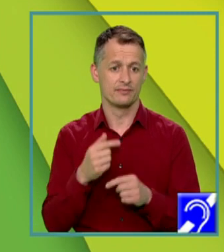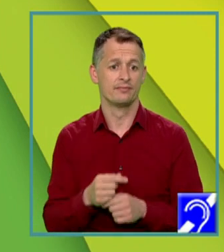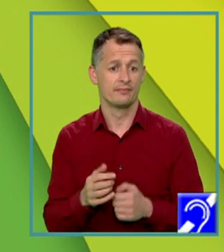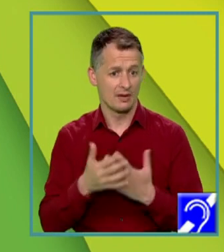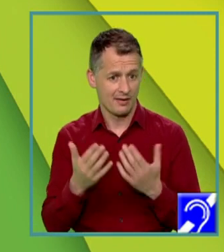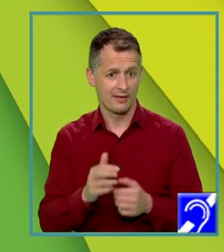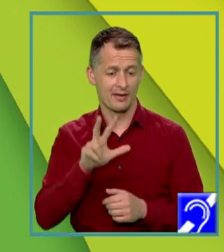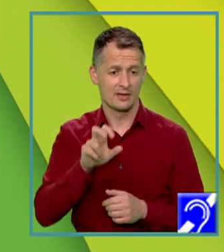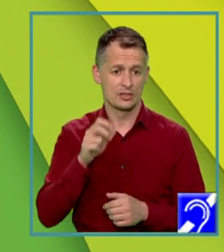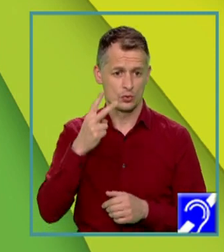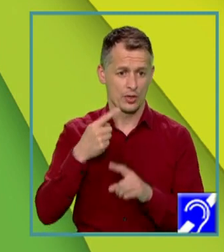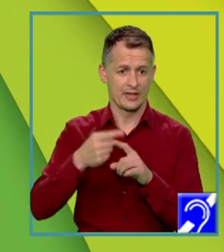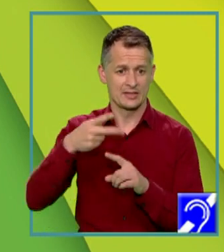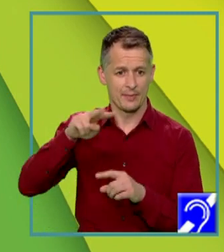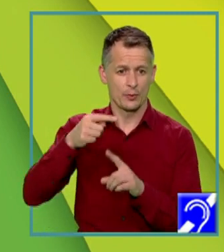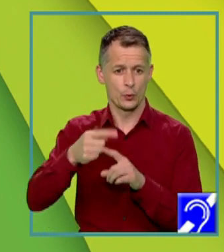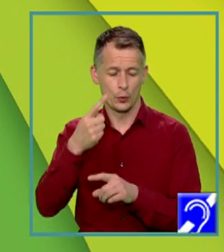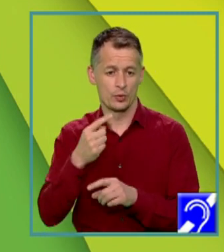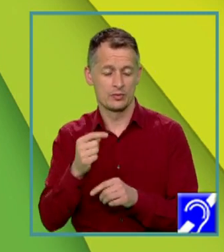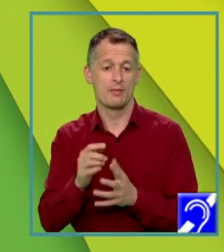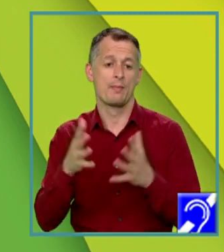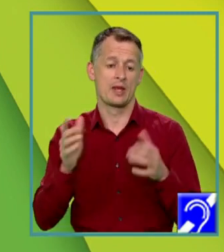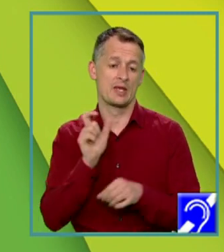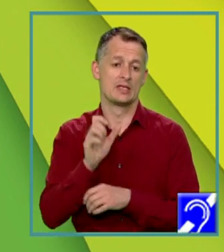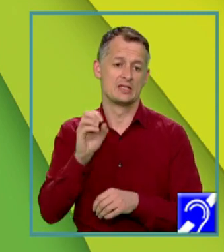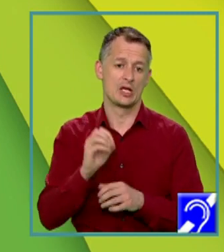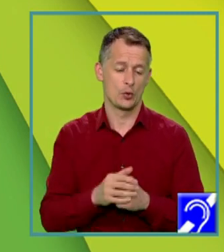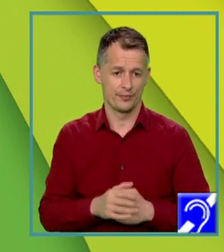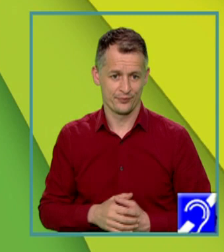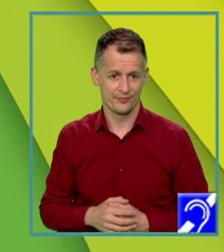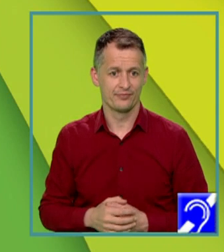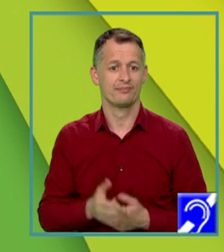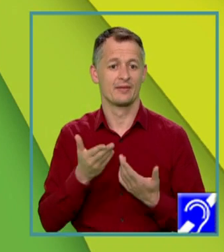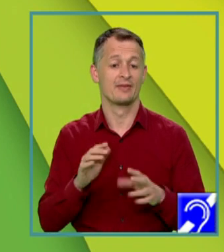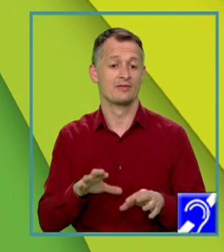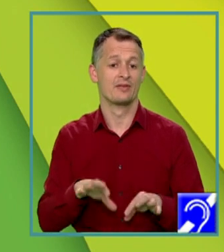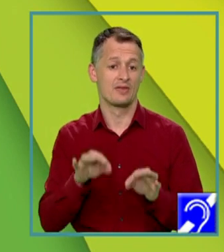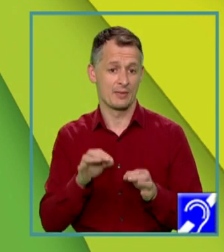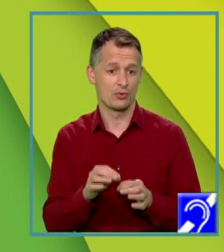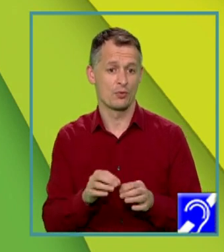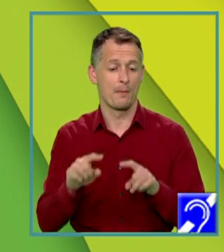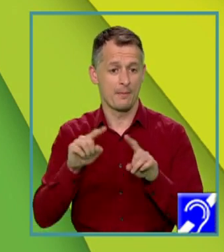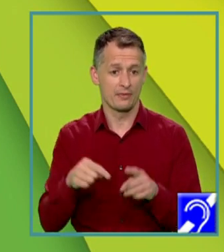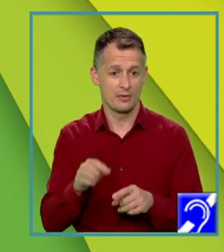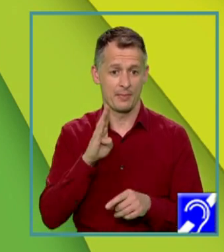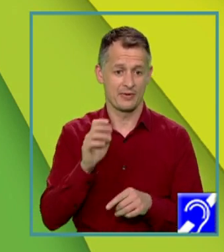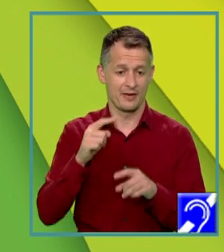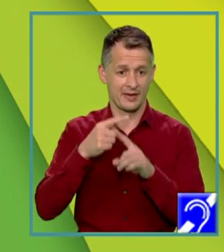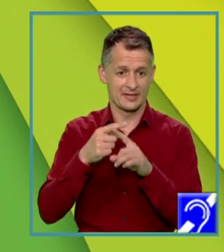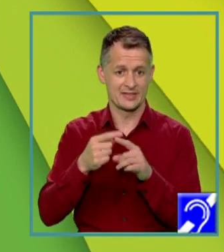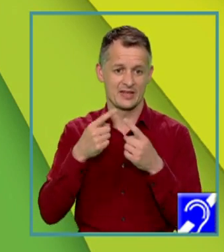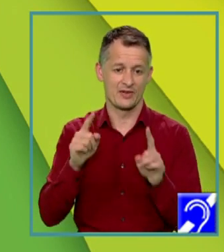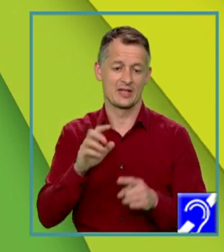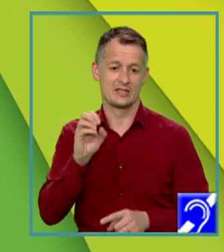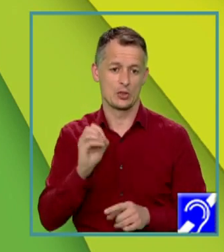32 x pătrat plus 1 este strict mai mare decât 0 Deci determinantul matricei Bad x este diferit